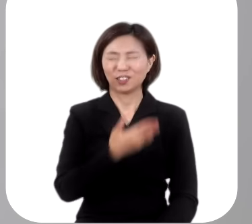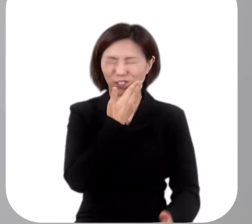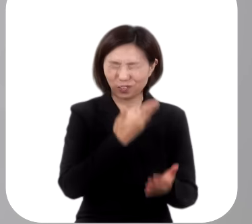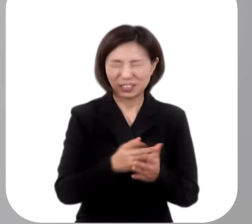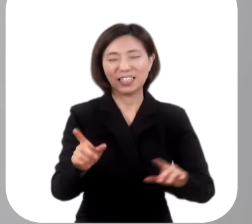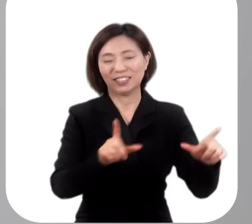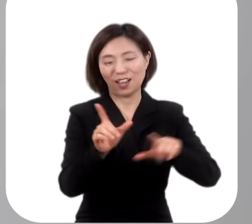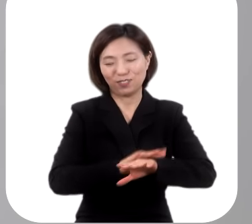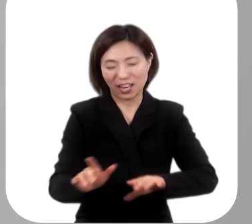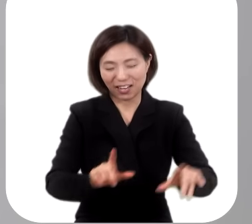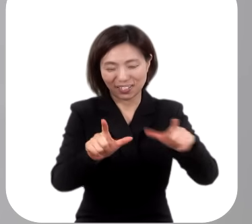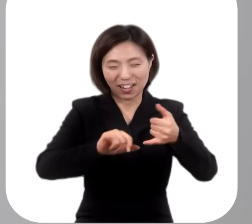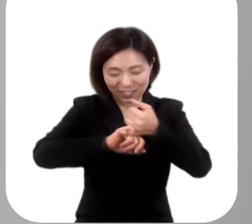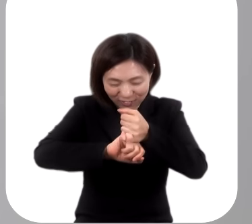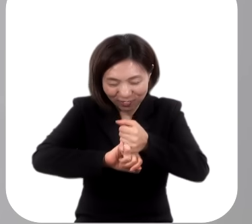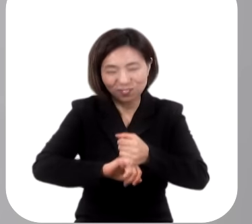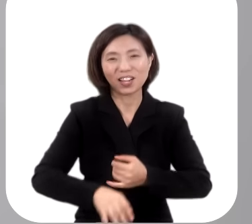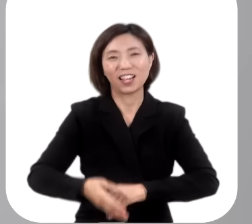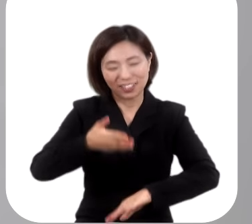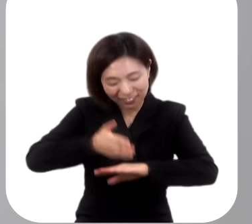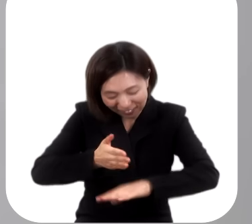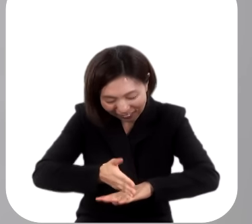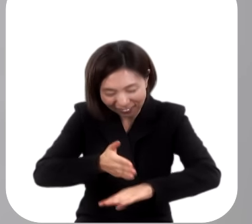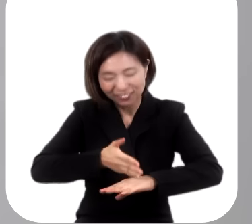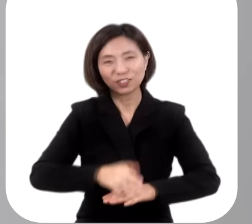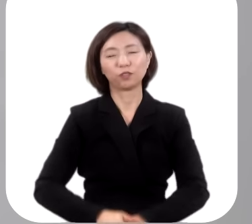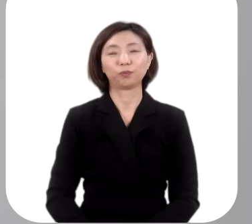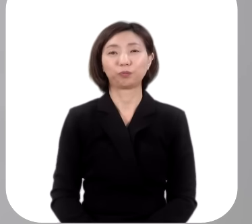소중한 말씀 너무 감사드립니다. 감사합니다.